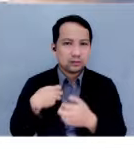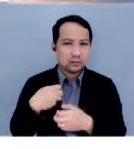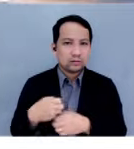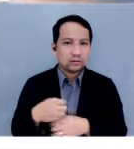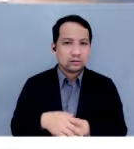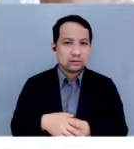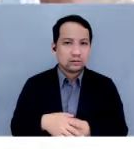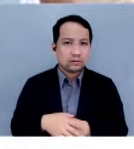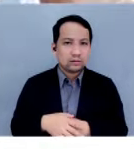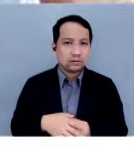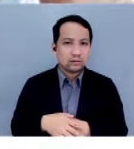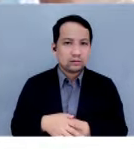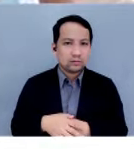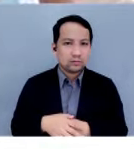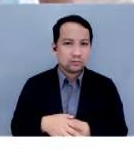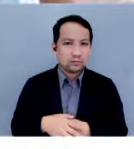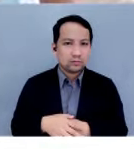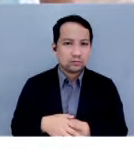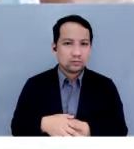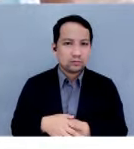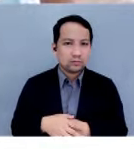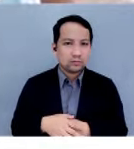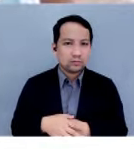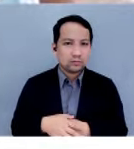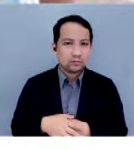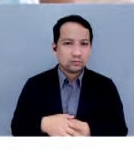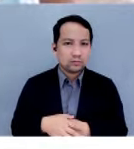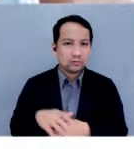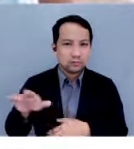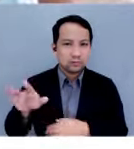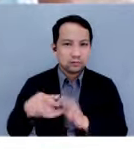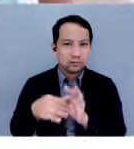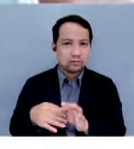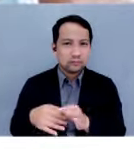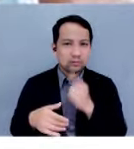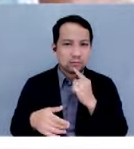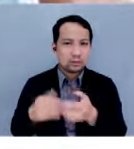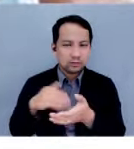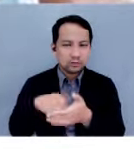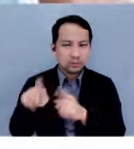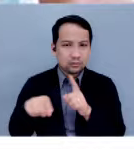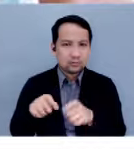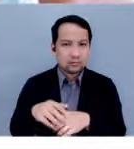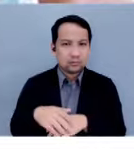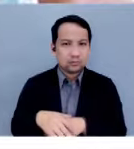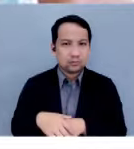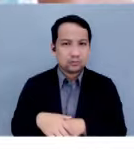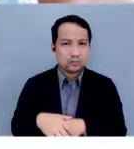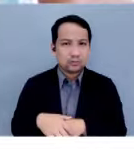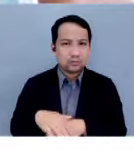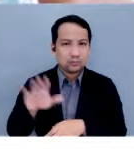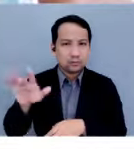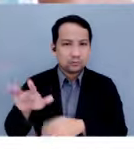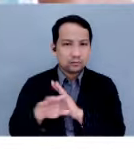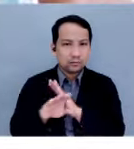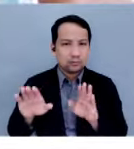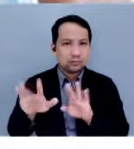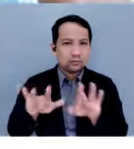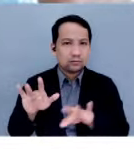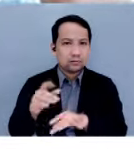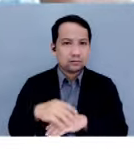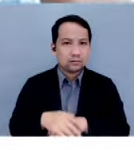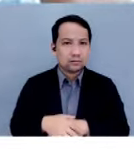mo walang warrant, pero nung i-baby ka, sabi mo... Klaruhin ko lang, Senator Tulfo, hindi ko binibaby itong mga tao na